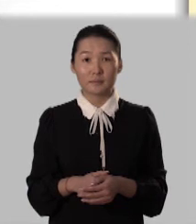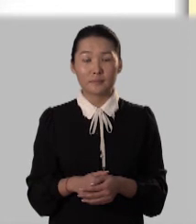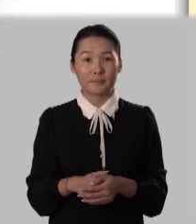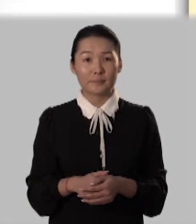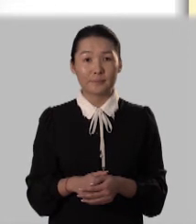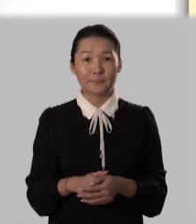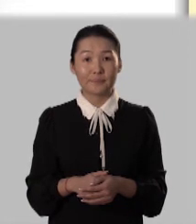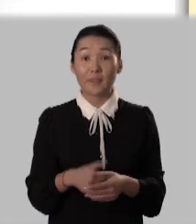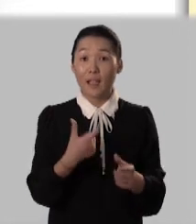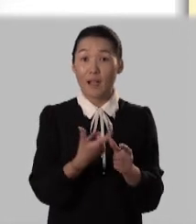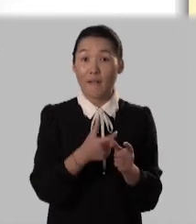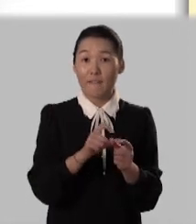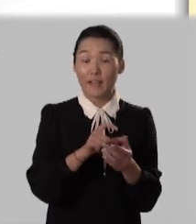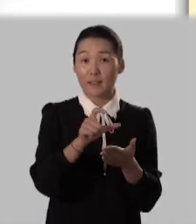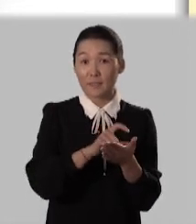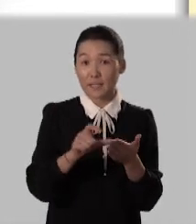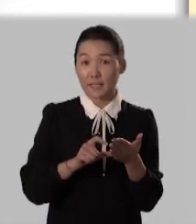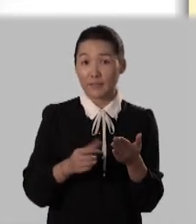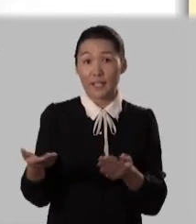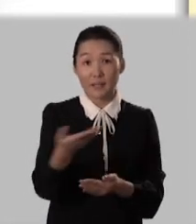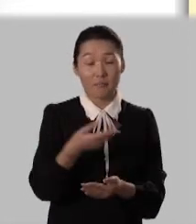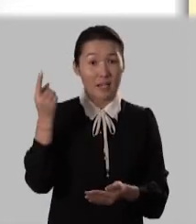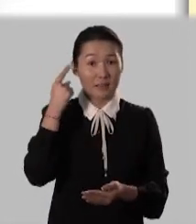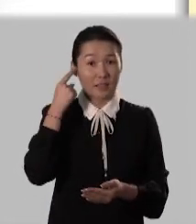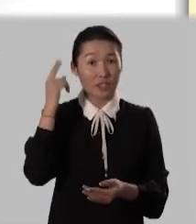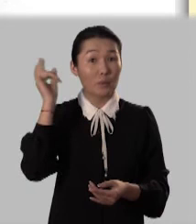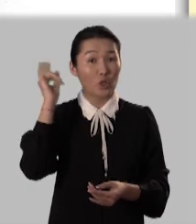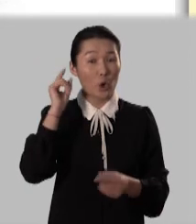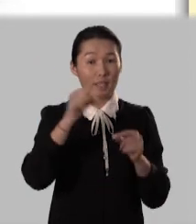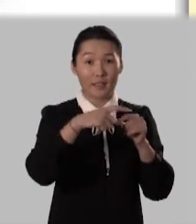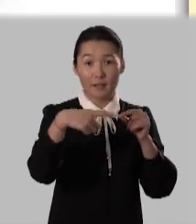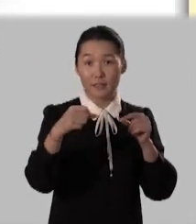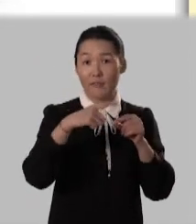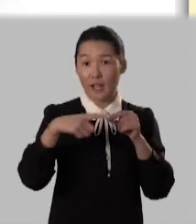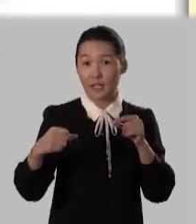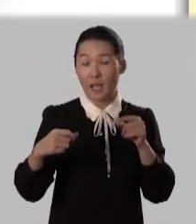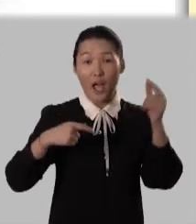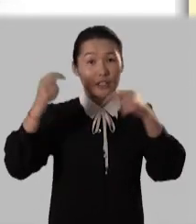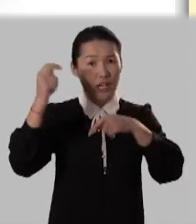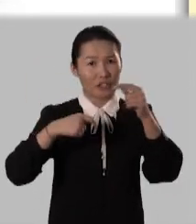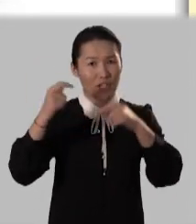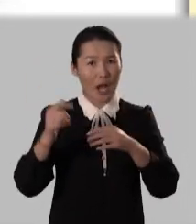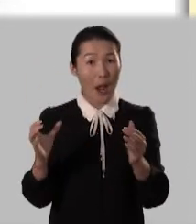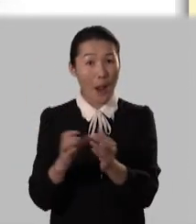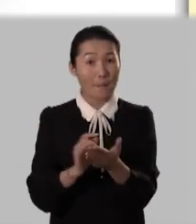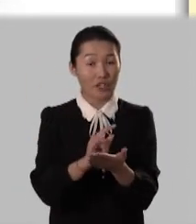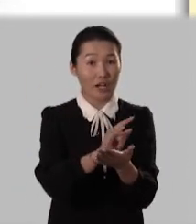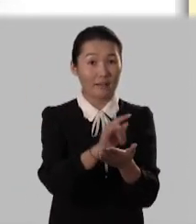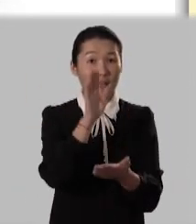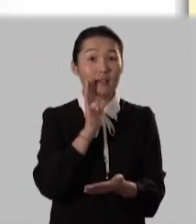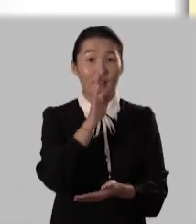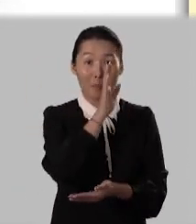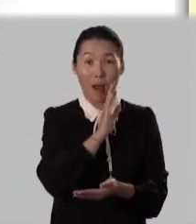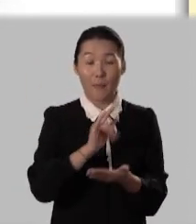в этом стихотворении мы слышим шорохе листвы дождя мышат и мамы мышки